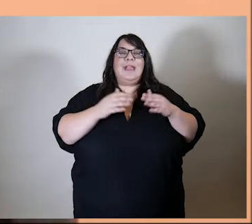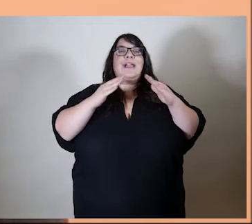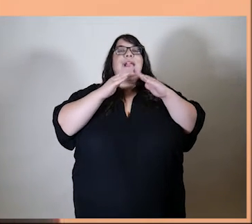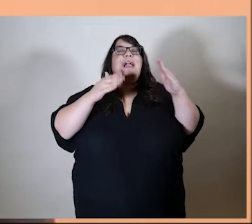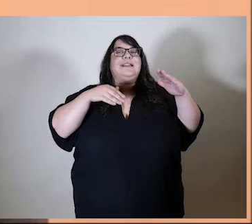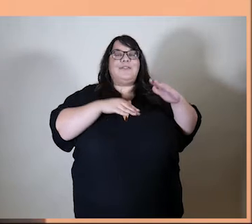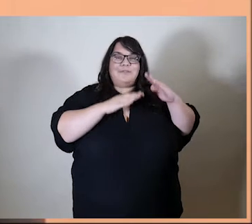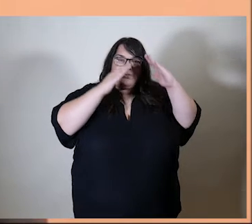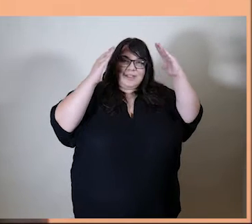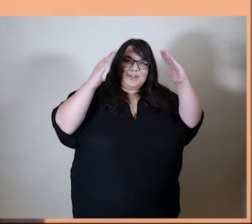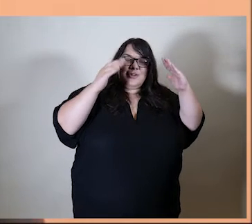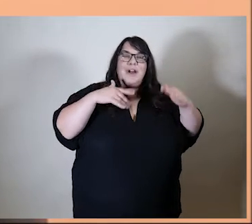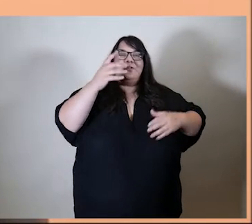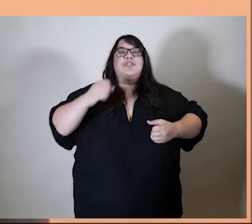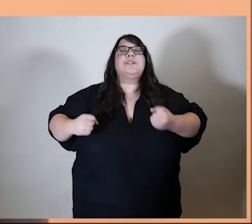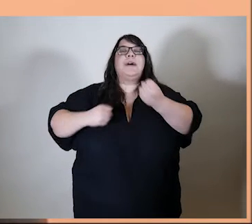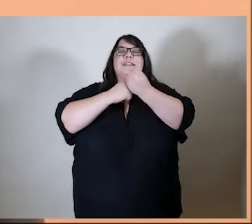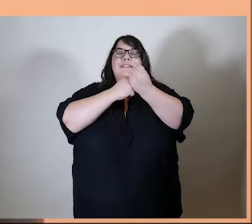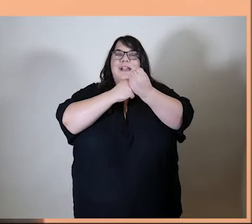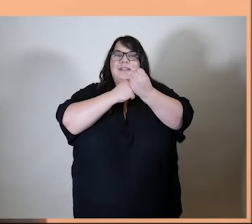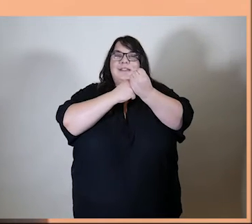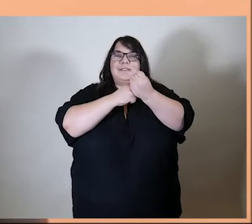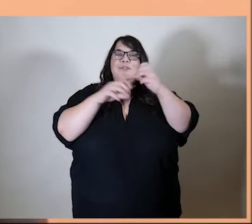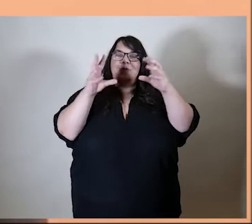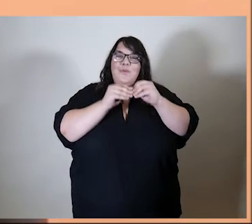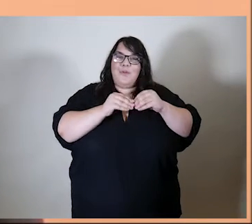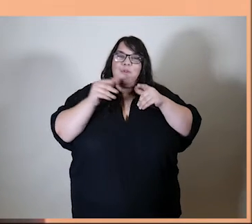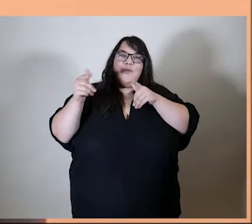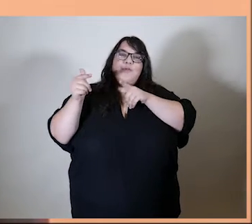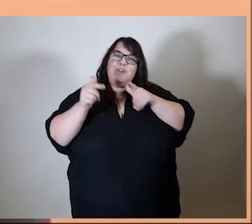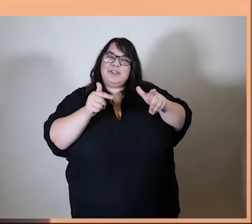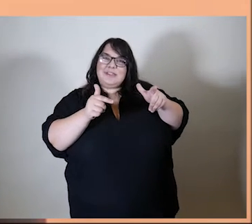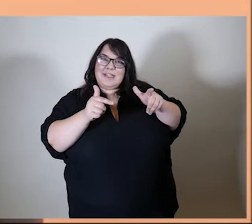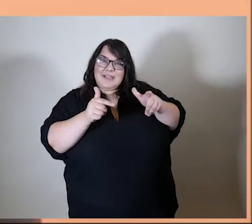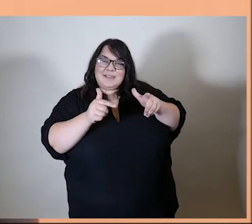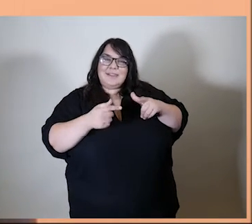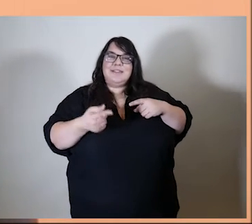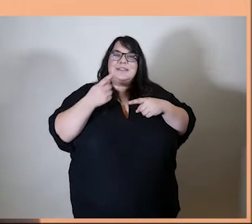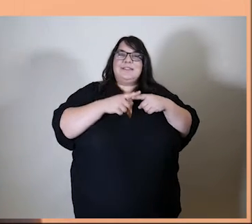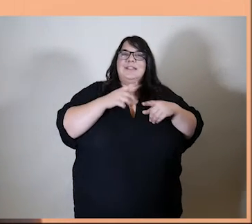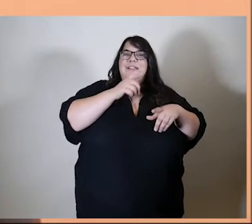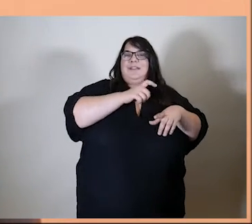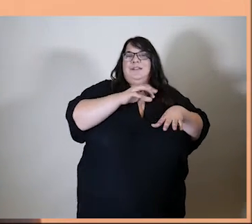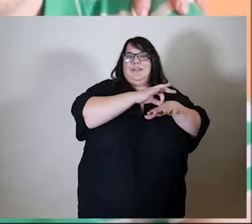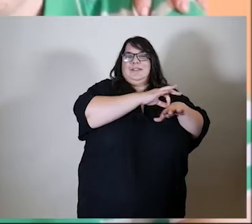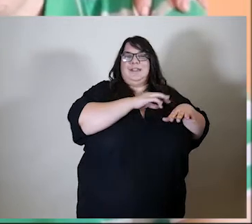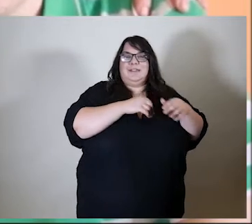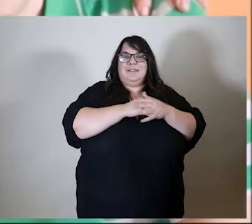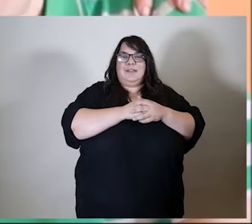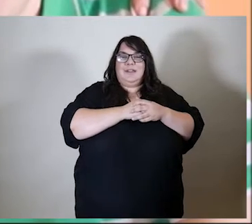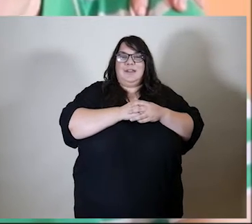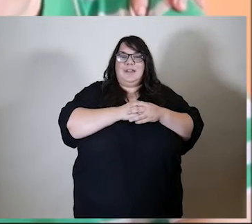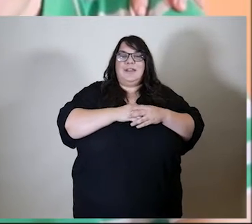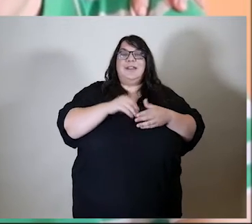Ένας μεγάλος συμπαραστάτης για τους φροντιστές και για τους λήπτες.